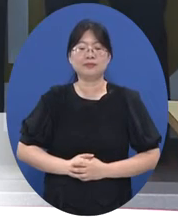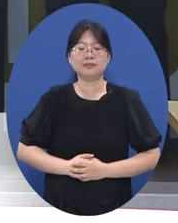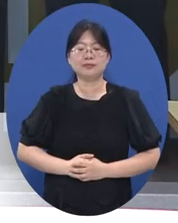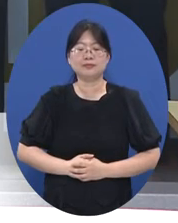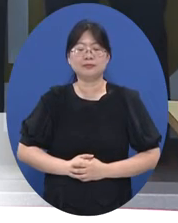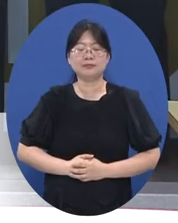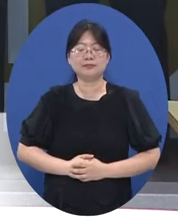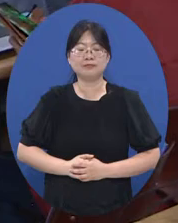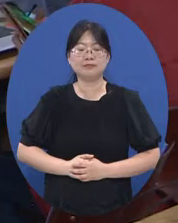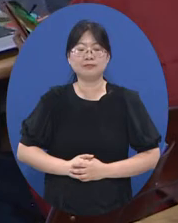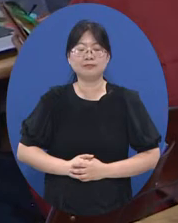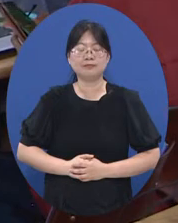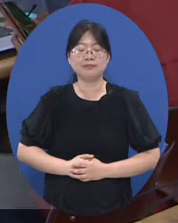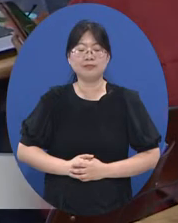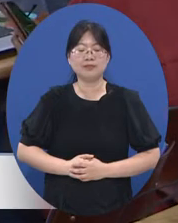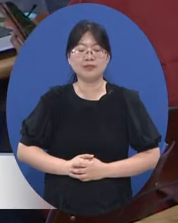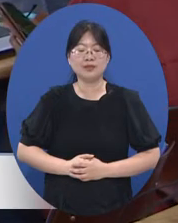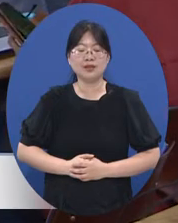보도입니다.